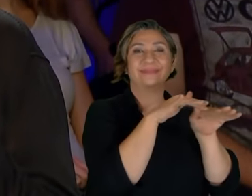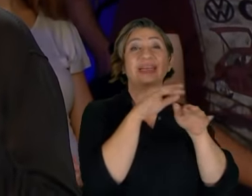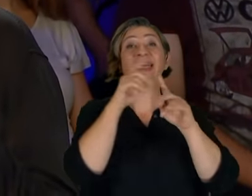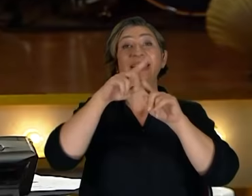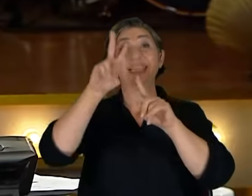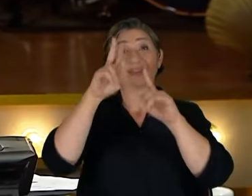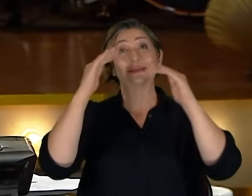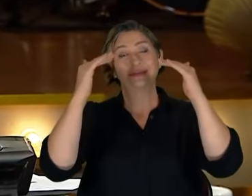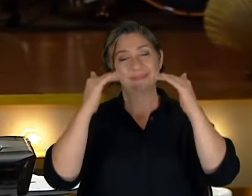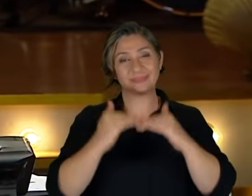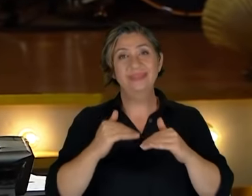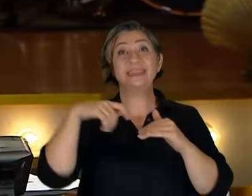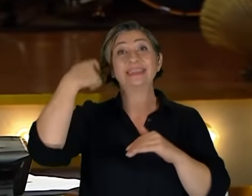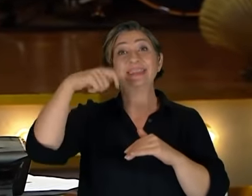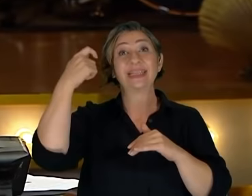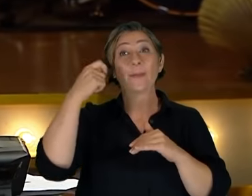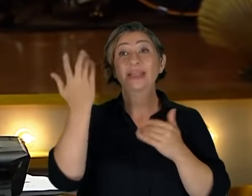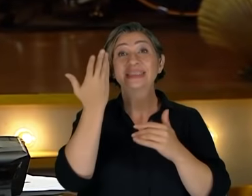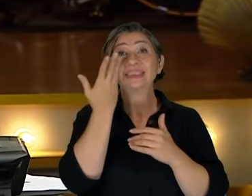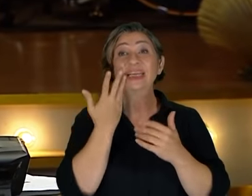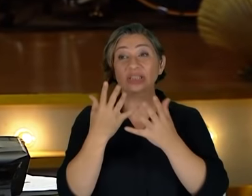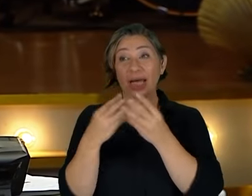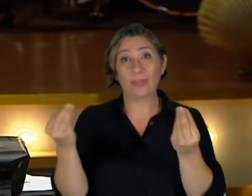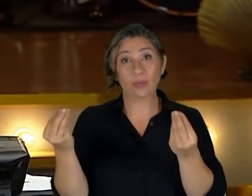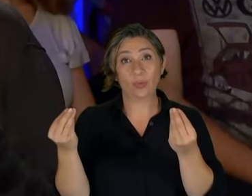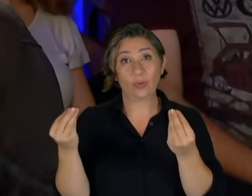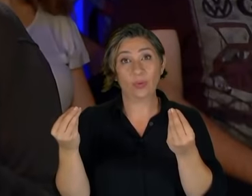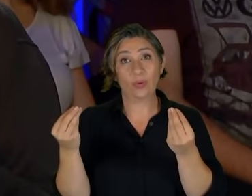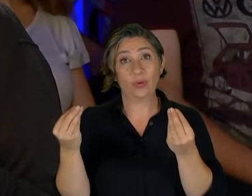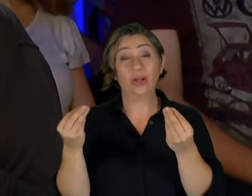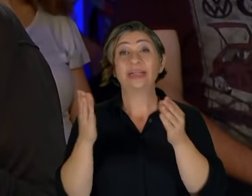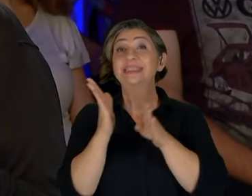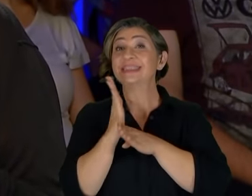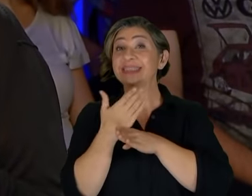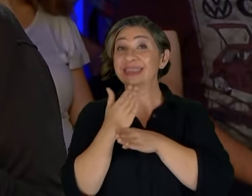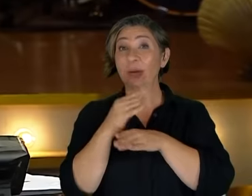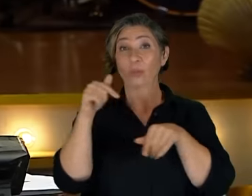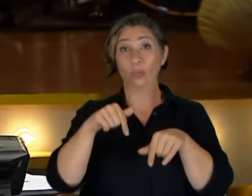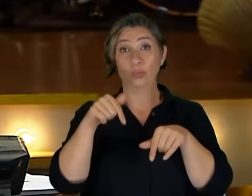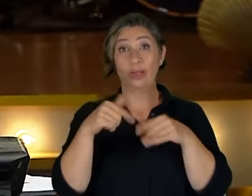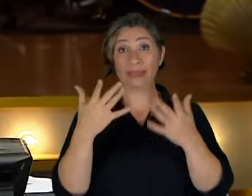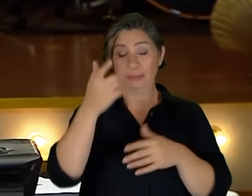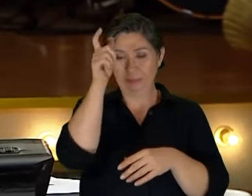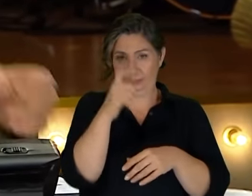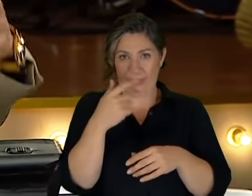etkisini kaybetti. Kaybetti. Sinema bakın nasıl seyirci kaybediyor. Çünkü bugünün artık